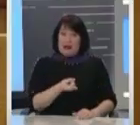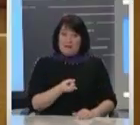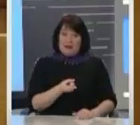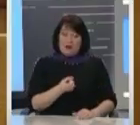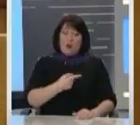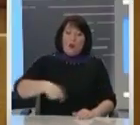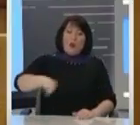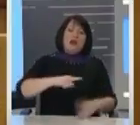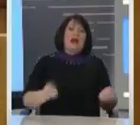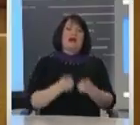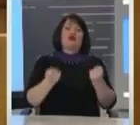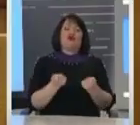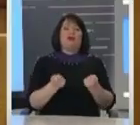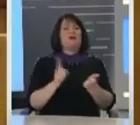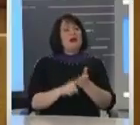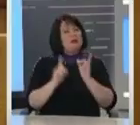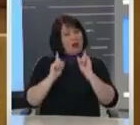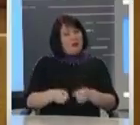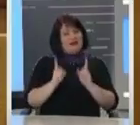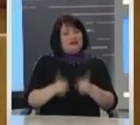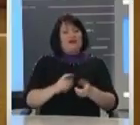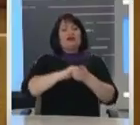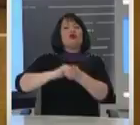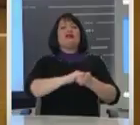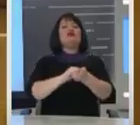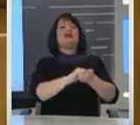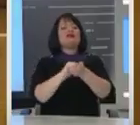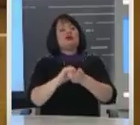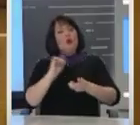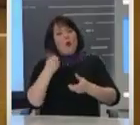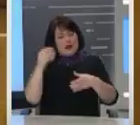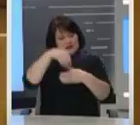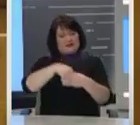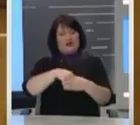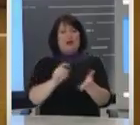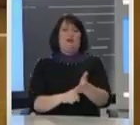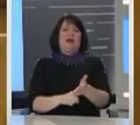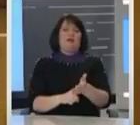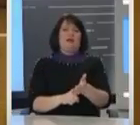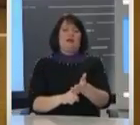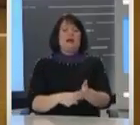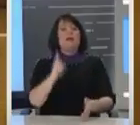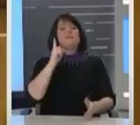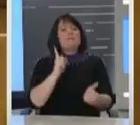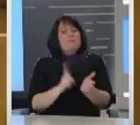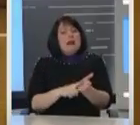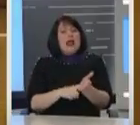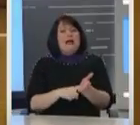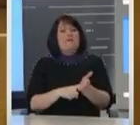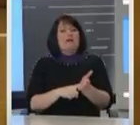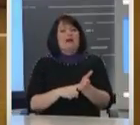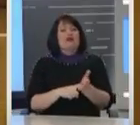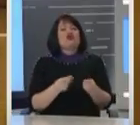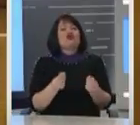όλοι οι εργαζόμενοι πρέπει να συμμετέχουν στις αποφάσεις των σωματείων τους και πρέπει να εκμεταλλευτούμε τους